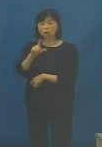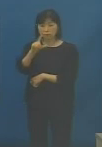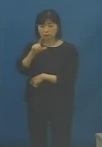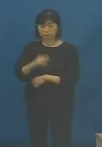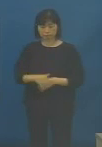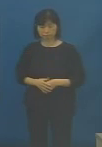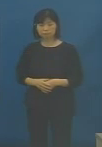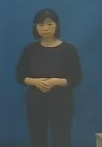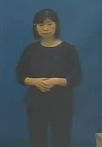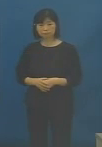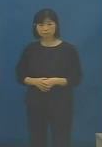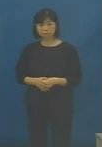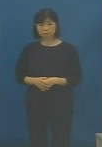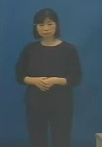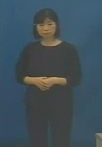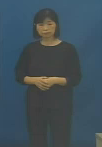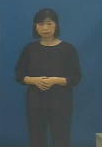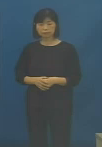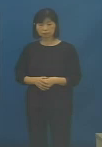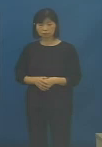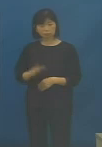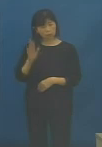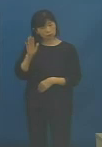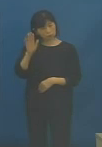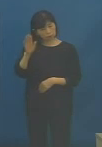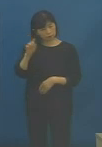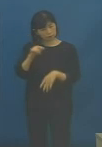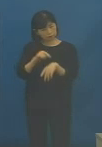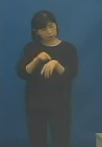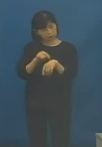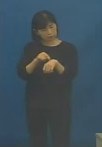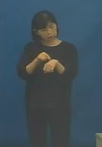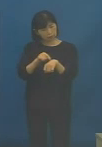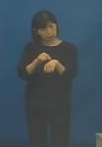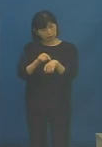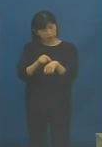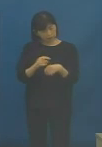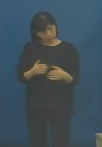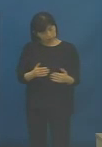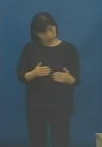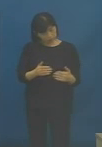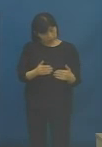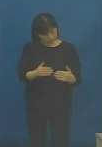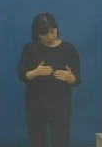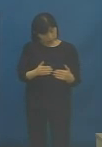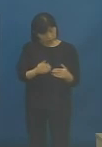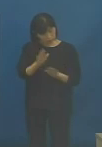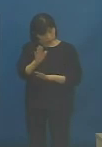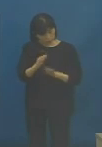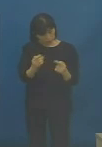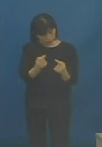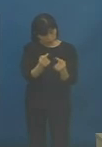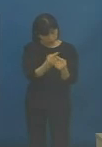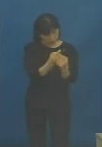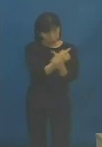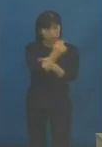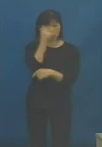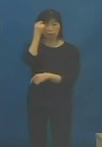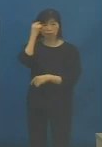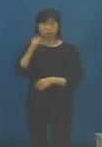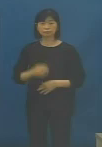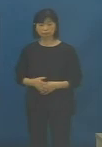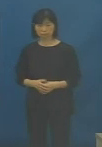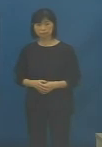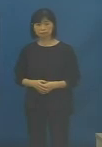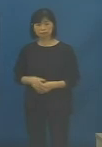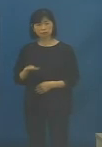れであとはこうやってだんだんと、今後時間の経過とともに動いていくんだと思うんですね。でただまあいろいろ皆